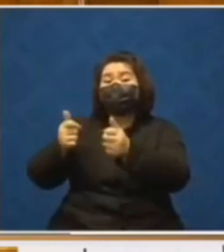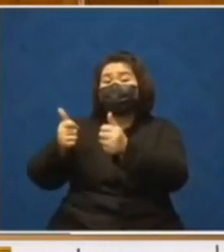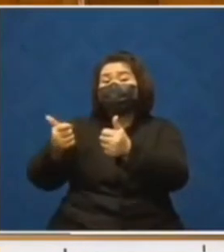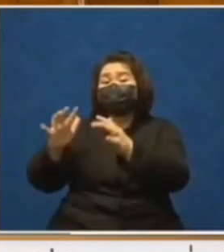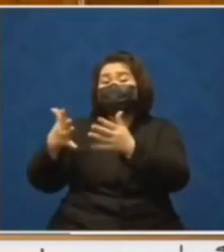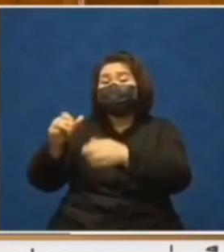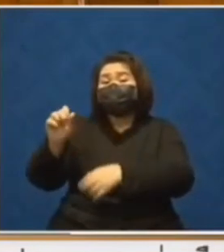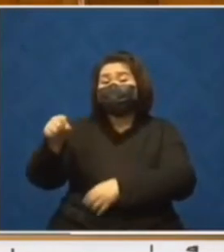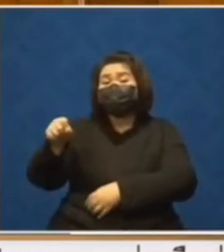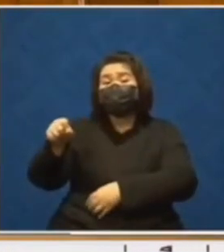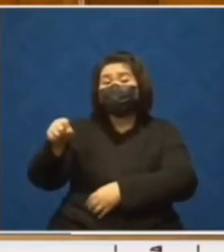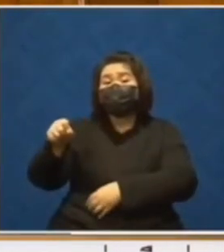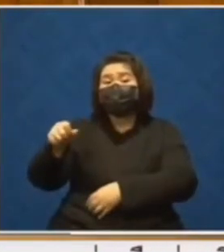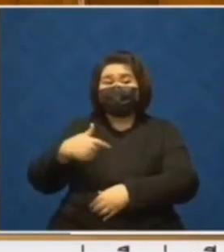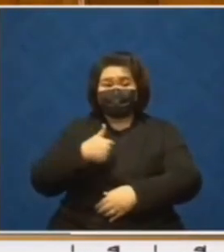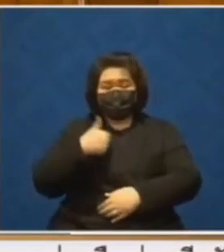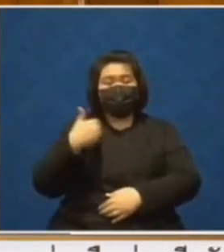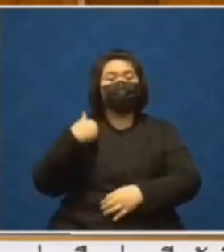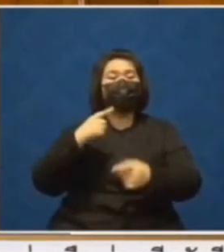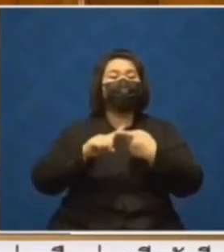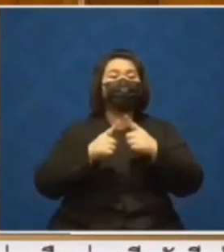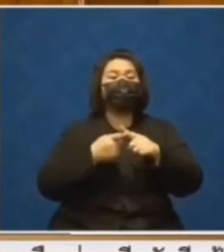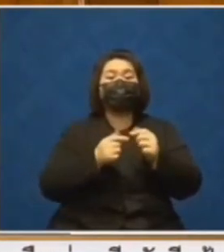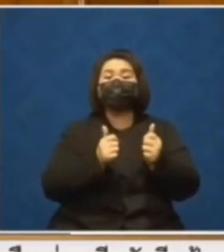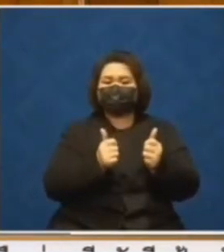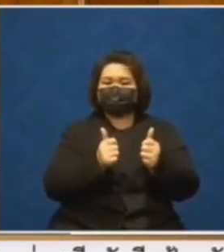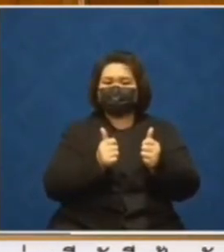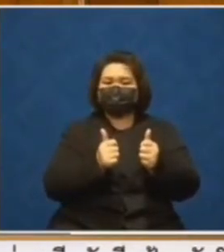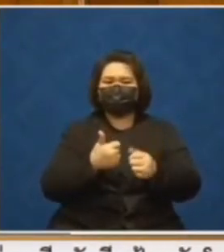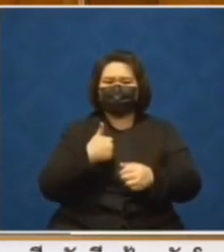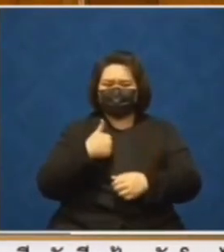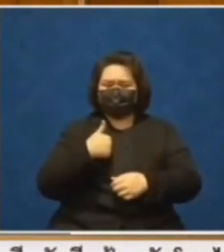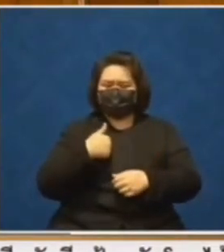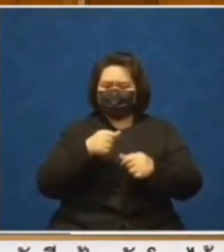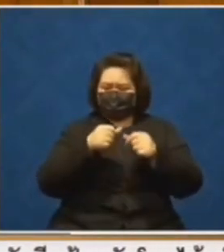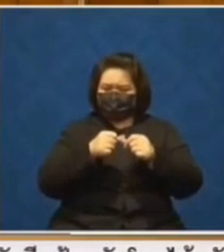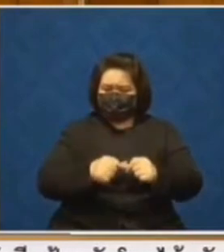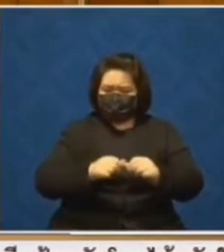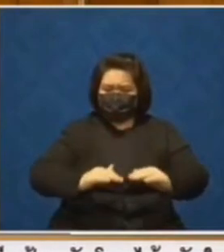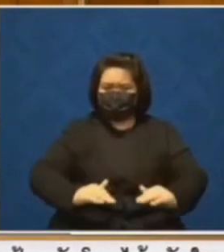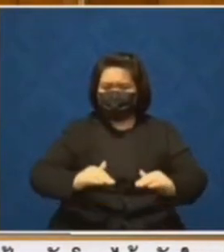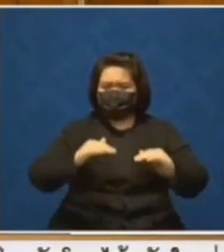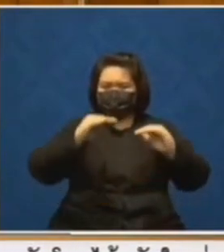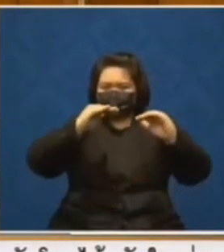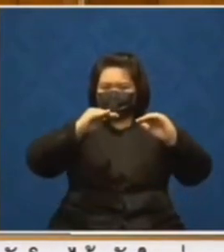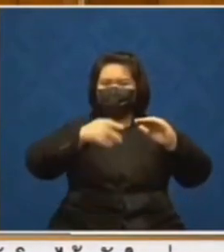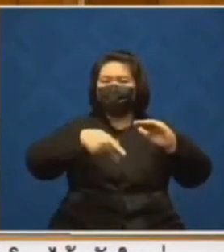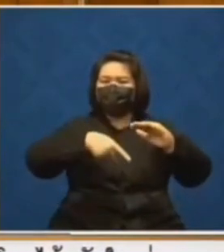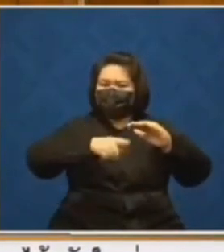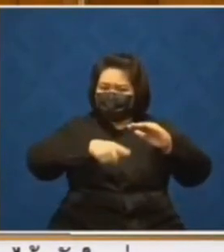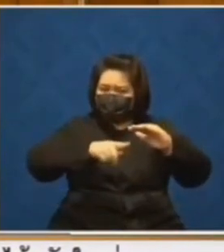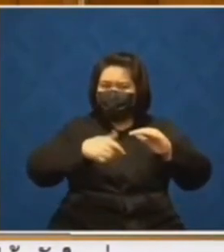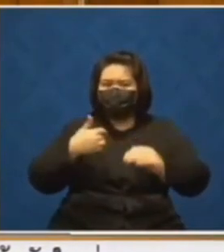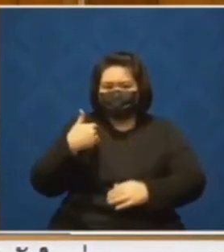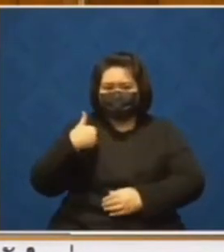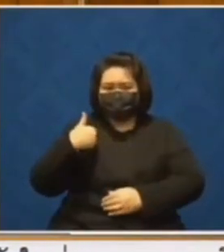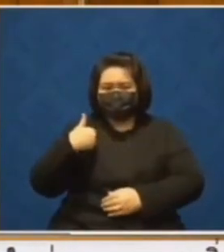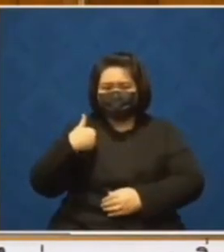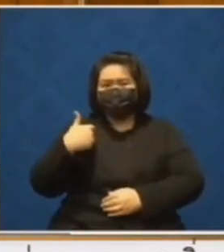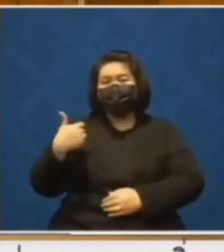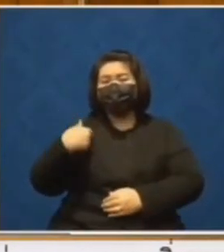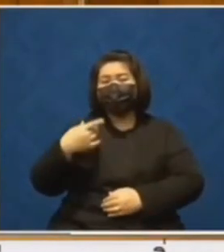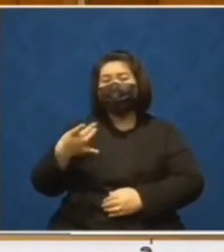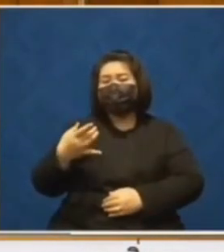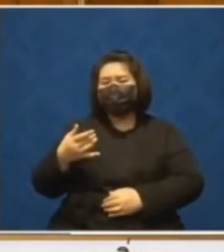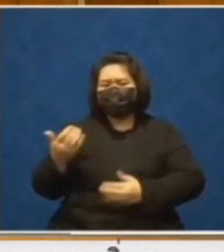ผมมีเพื่อนดีคืนคบกับมันต้องกลับไปทำบ้านถมน่ะแหละครับไปนั้นเราก็เรามีอะไร